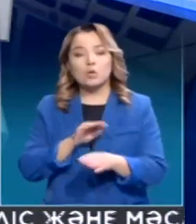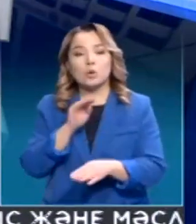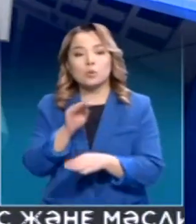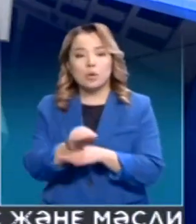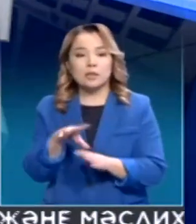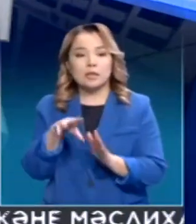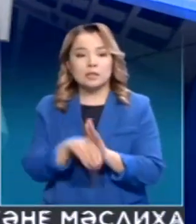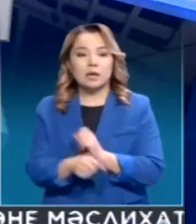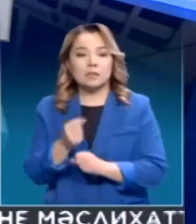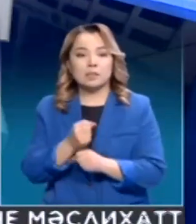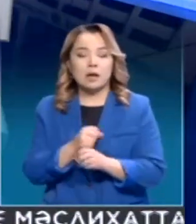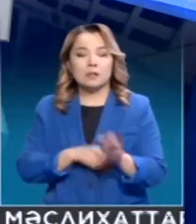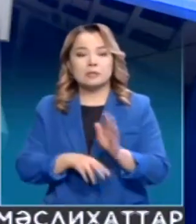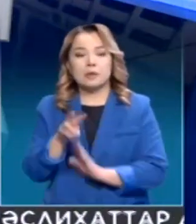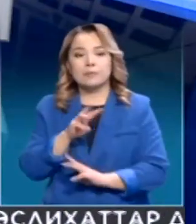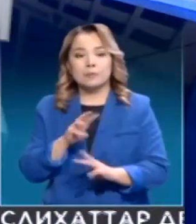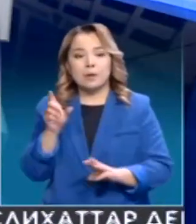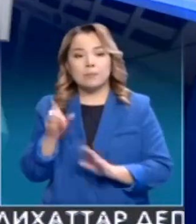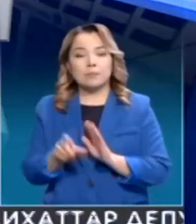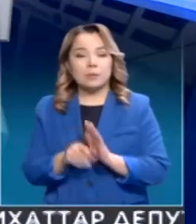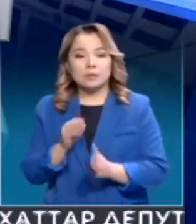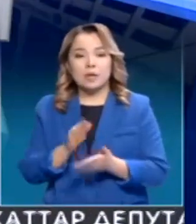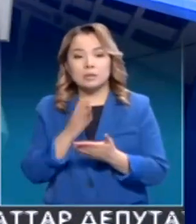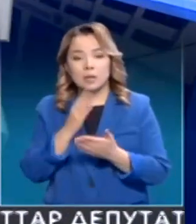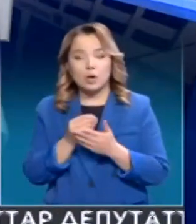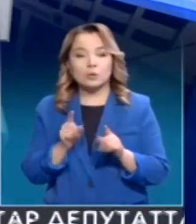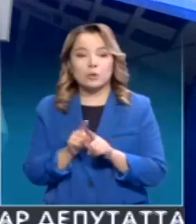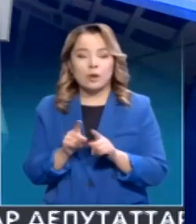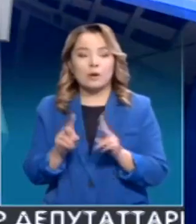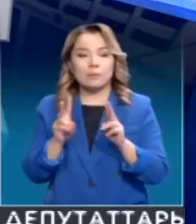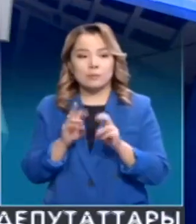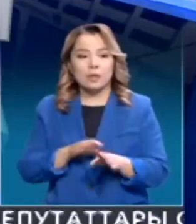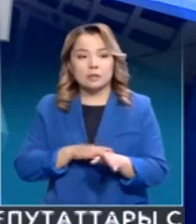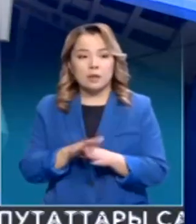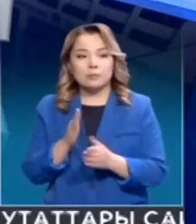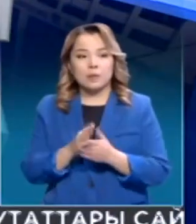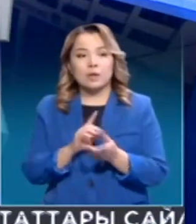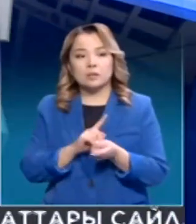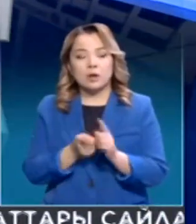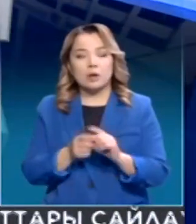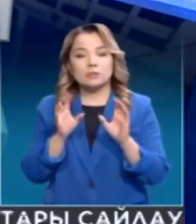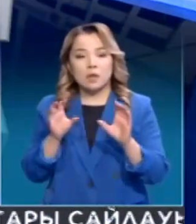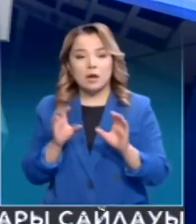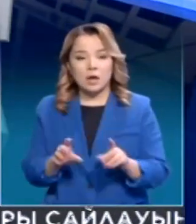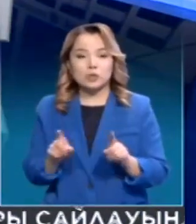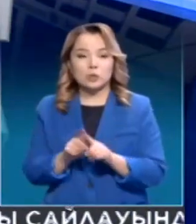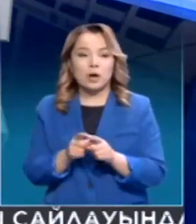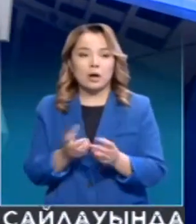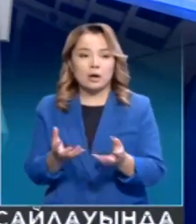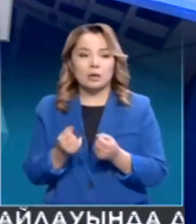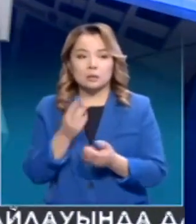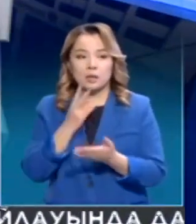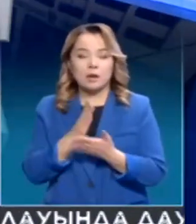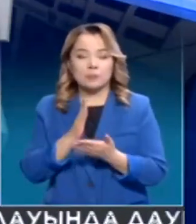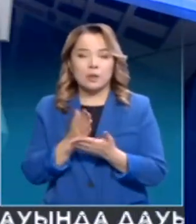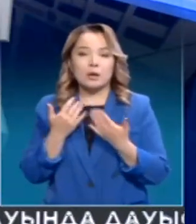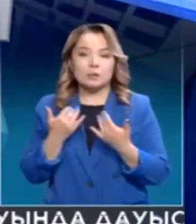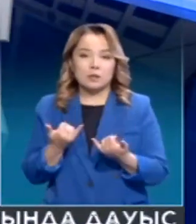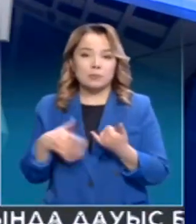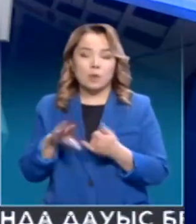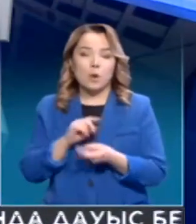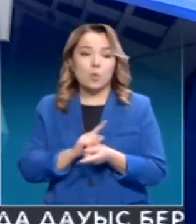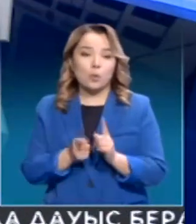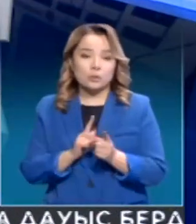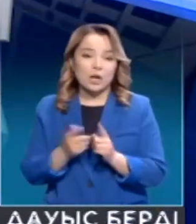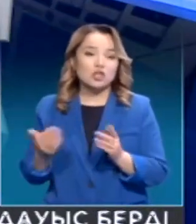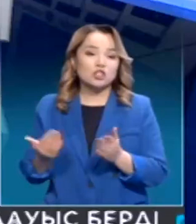толықтырулар енгізілді. Сенат пен мәжілістің қызметі қайта қарастырылды. Бірқатар конституциялық заң қабылданды. Сайлау елдегі